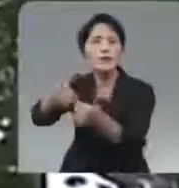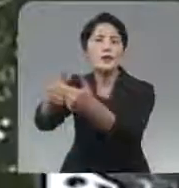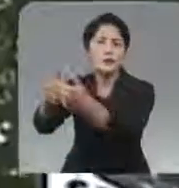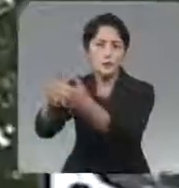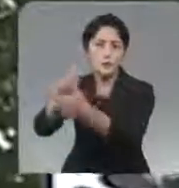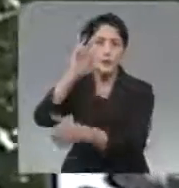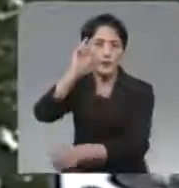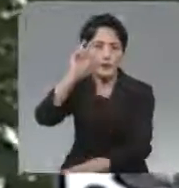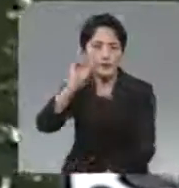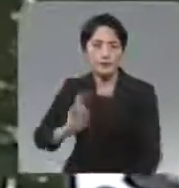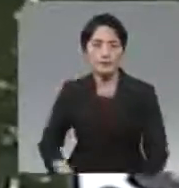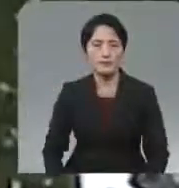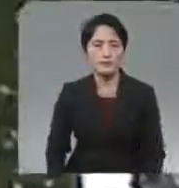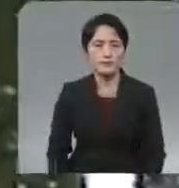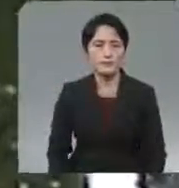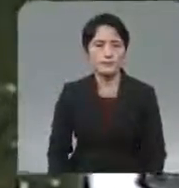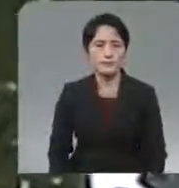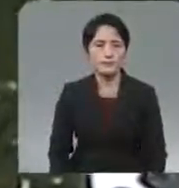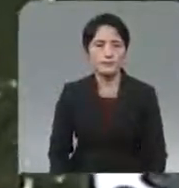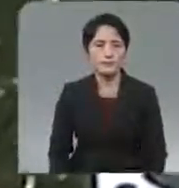を続けていると明らかにしました